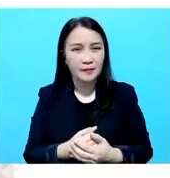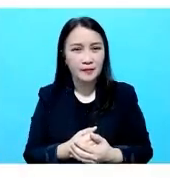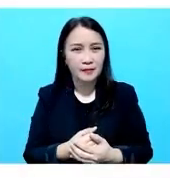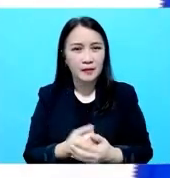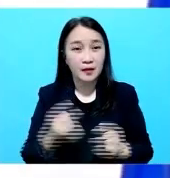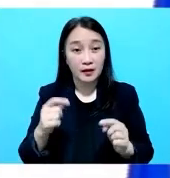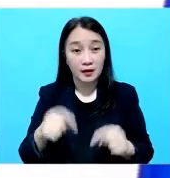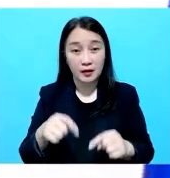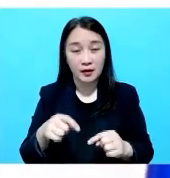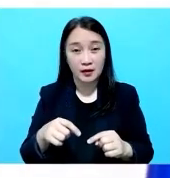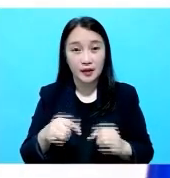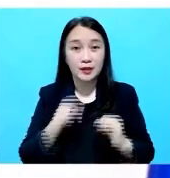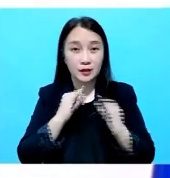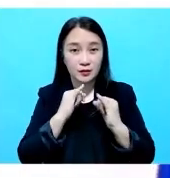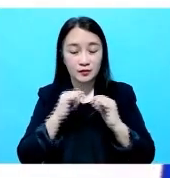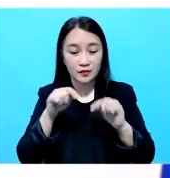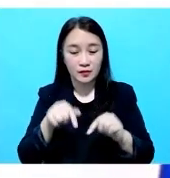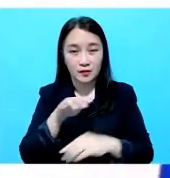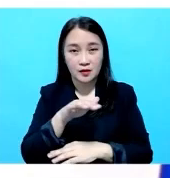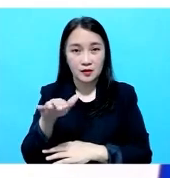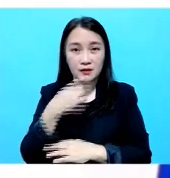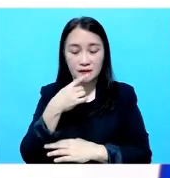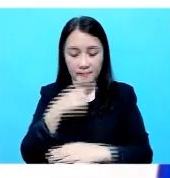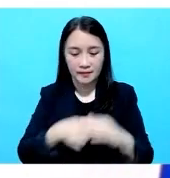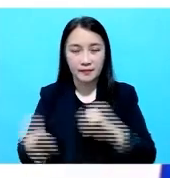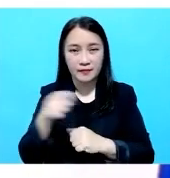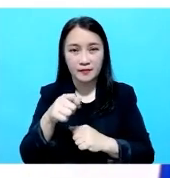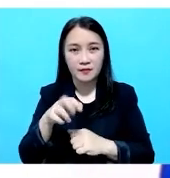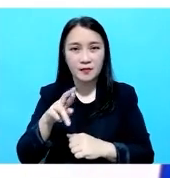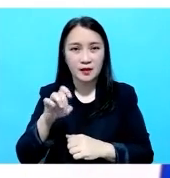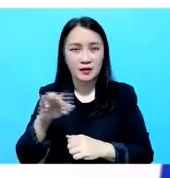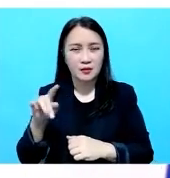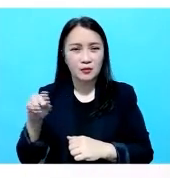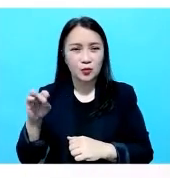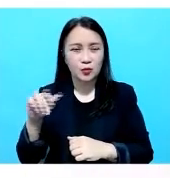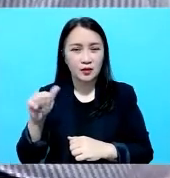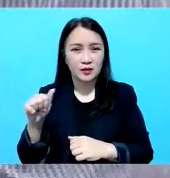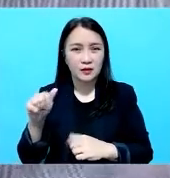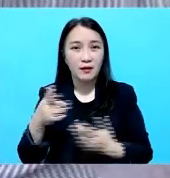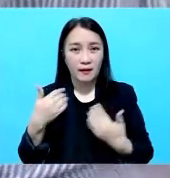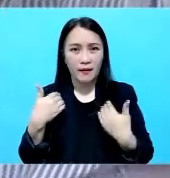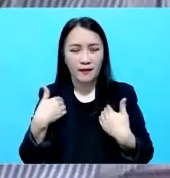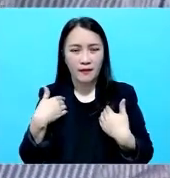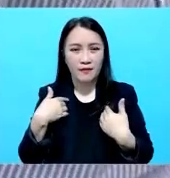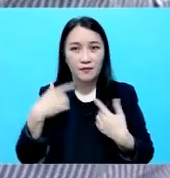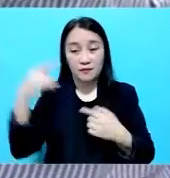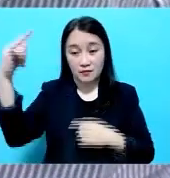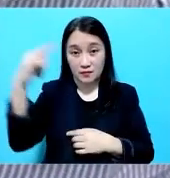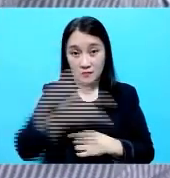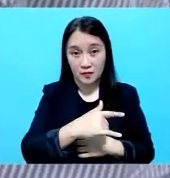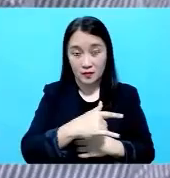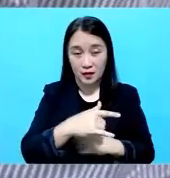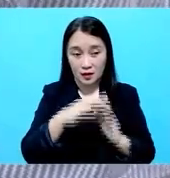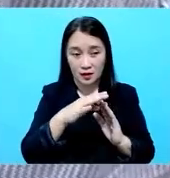kay Remulla, sinabi ng kalihim na galing ang impormasyon niya sa isang may access sa flight operations. Hindi na idinetalye pa ni Remulla